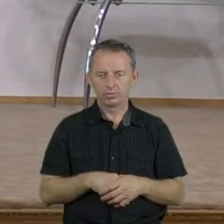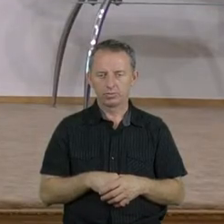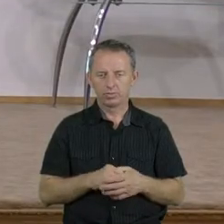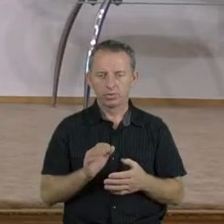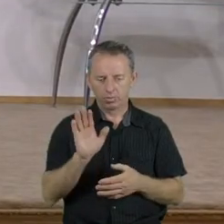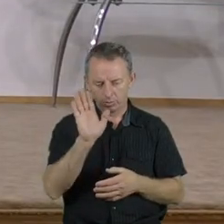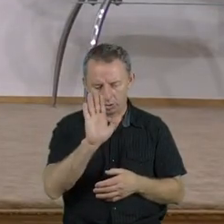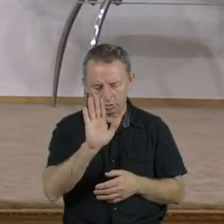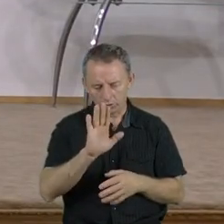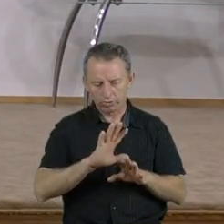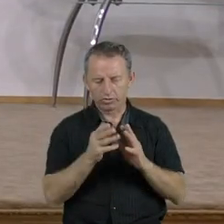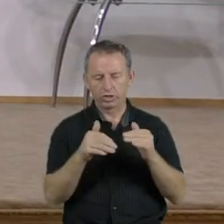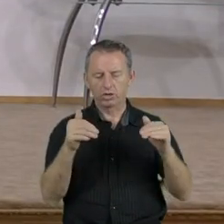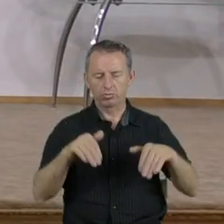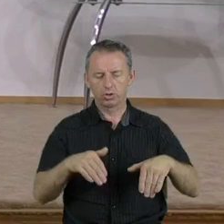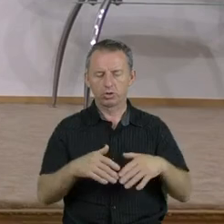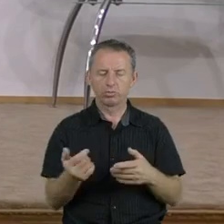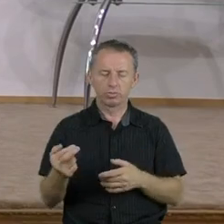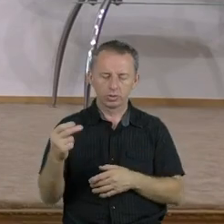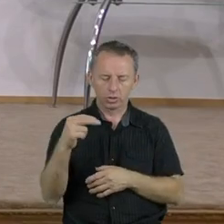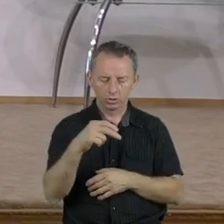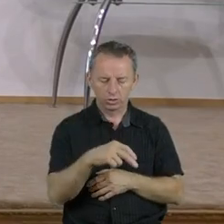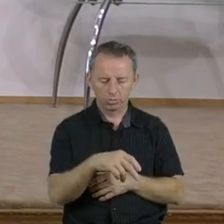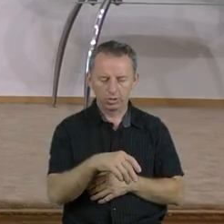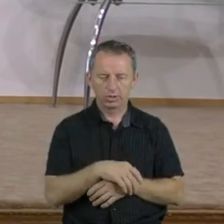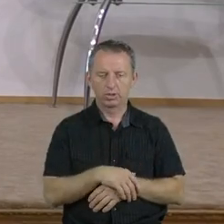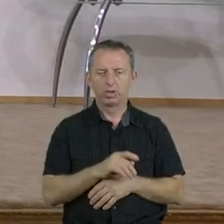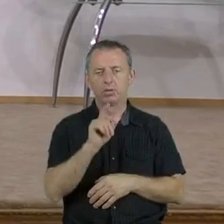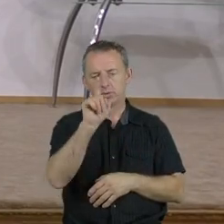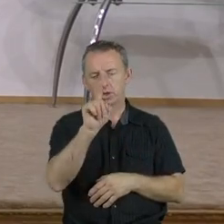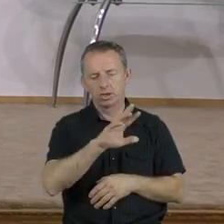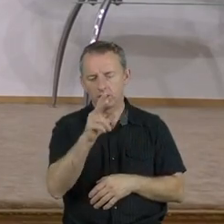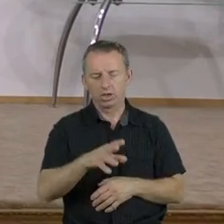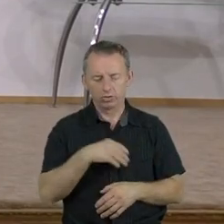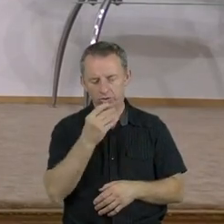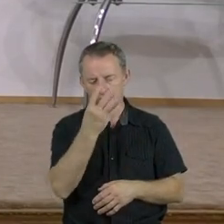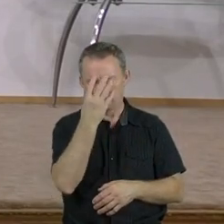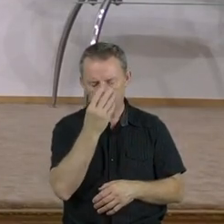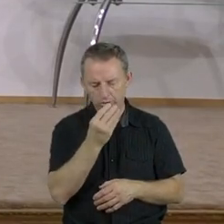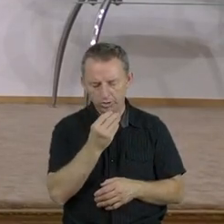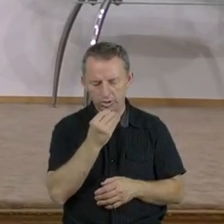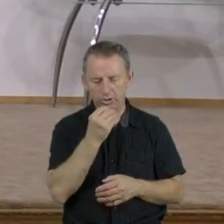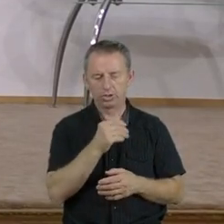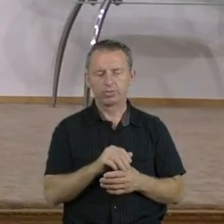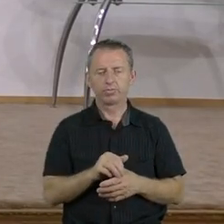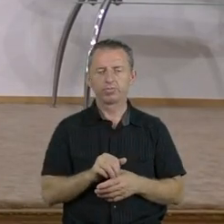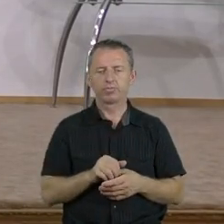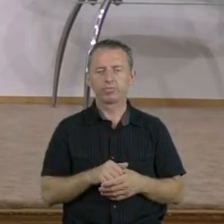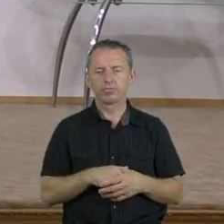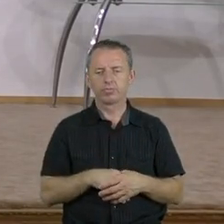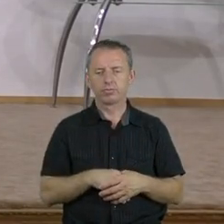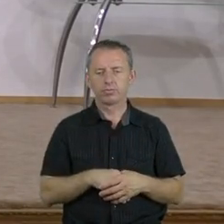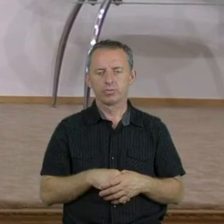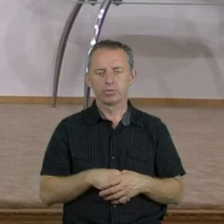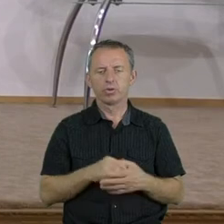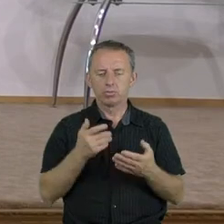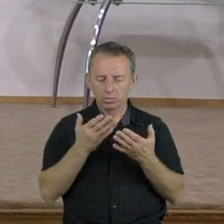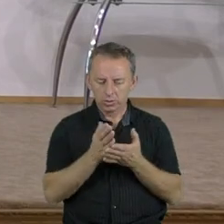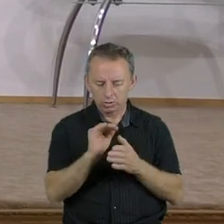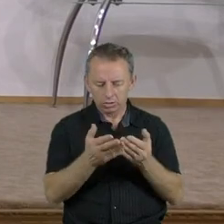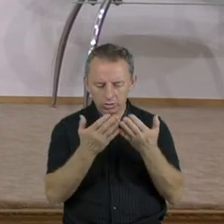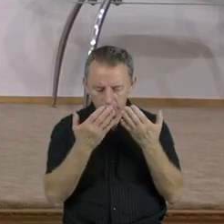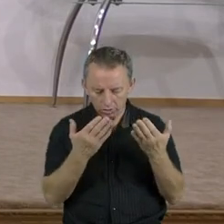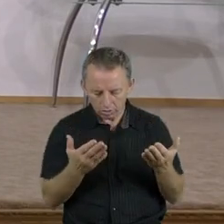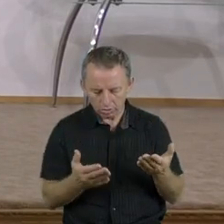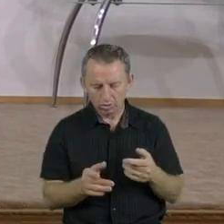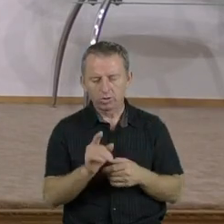Boże Wszechmogący, przychodzimy przed Twoje najświętsze oblicze. I przede wszystkim dziękujemy Tobie za